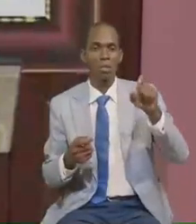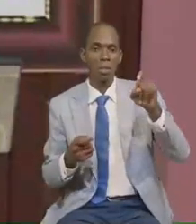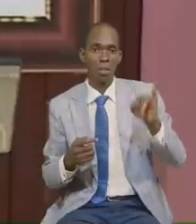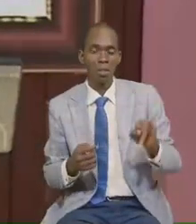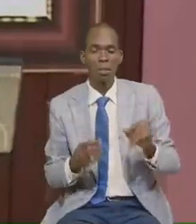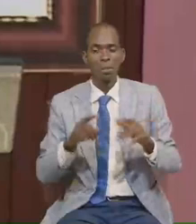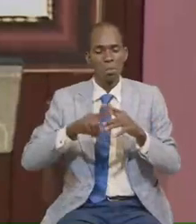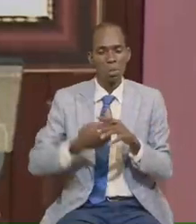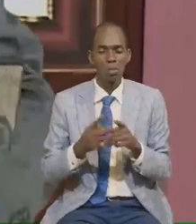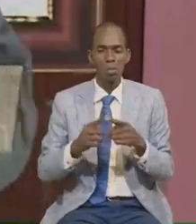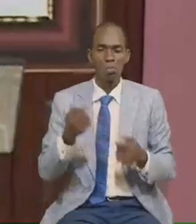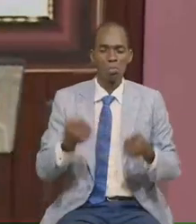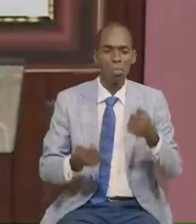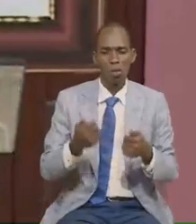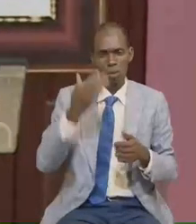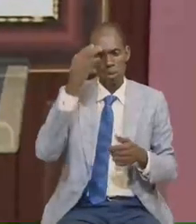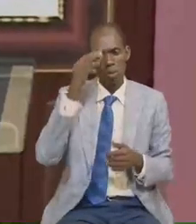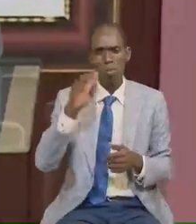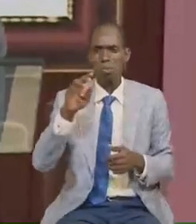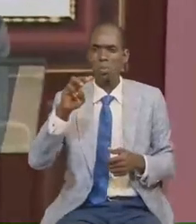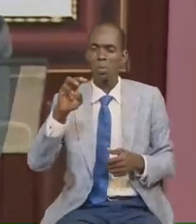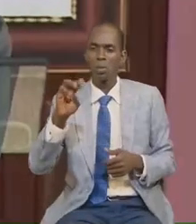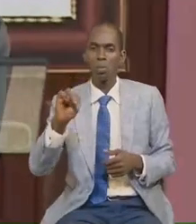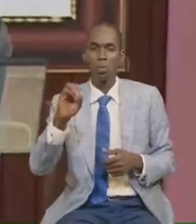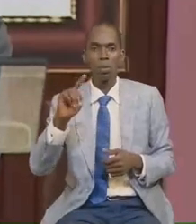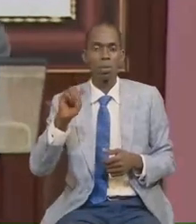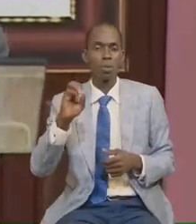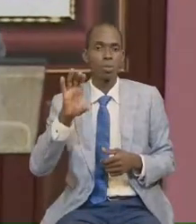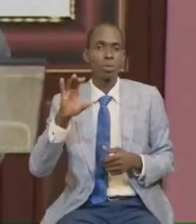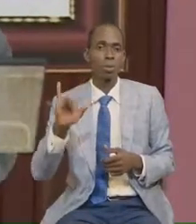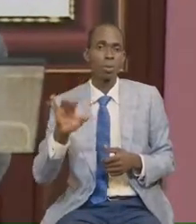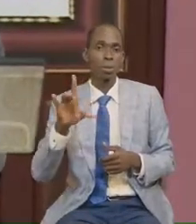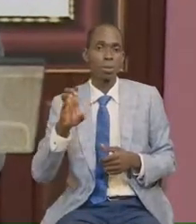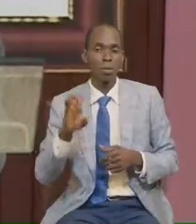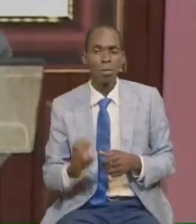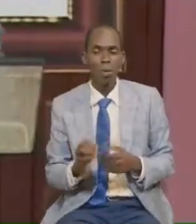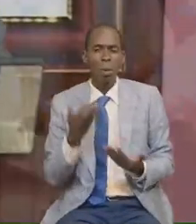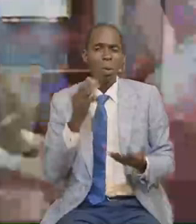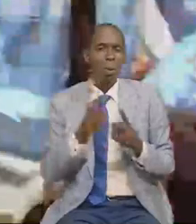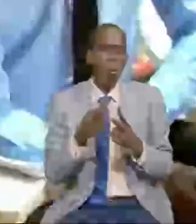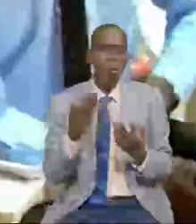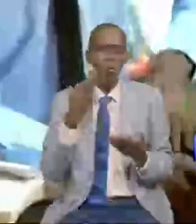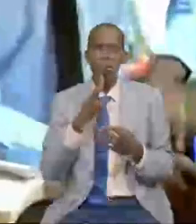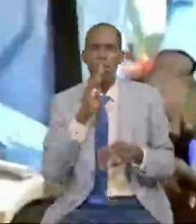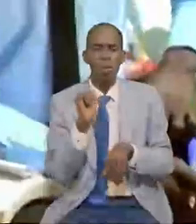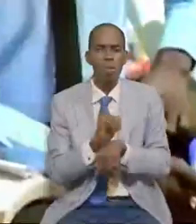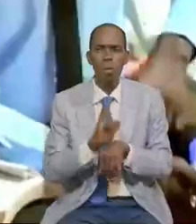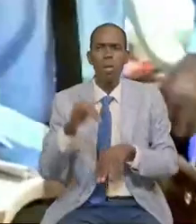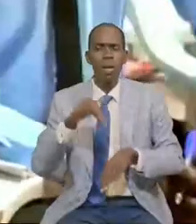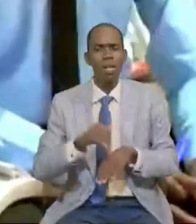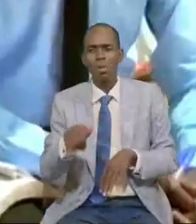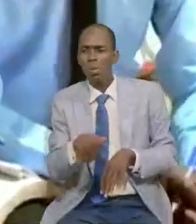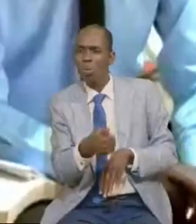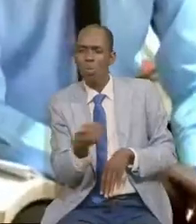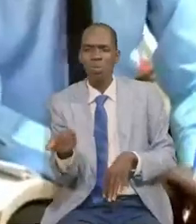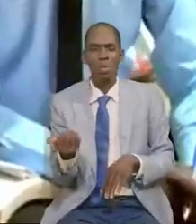tricycle ou bien même il travaille à un chien chantier de construction incroyant il